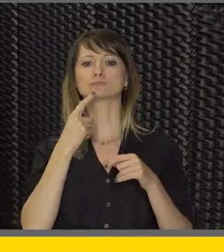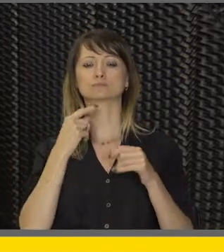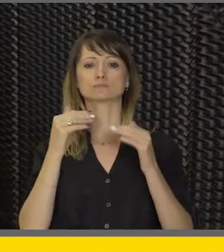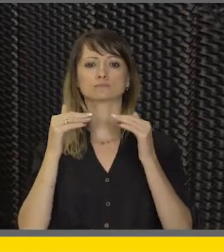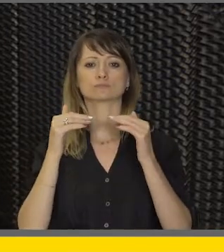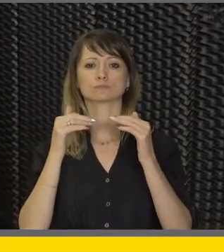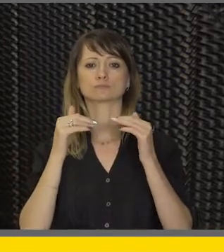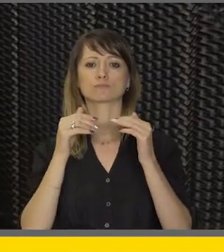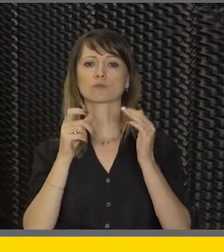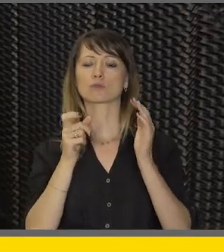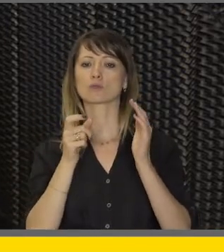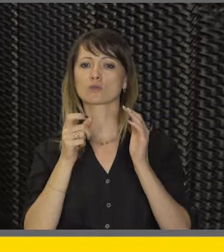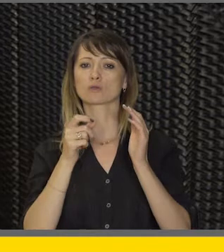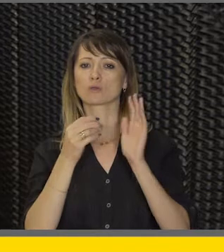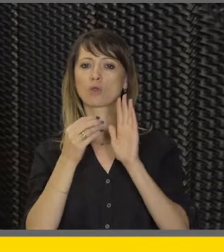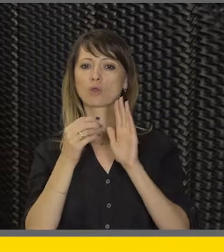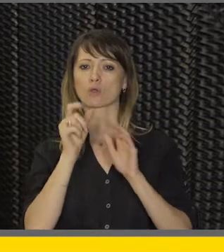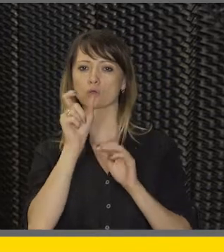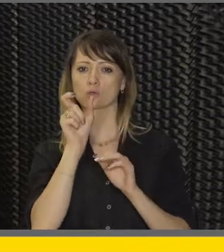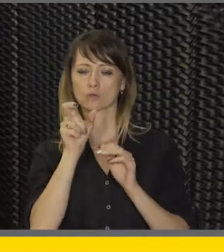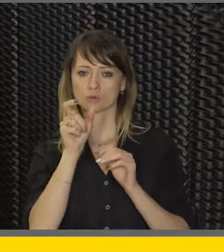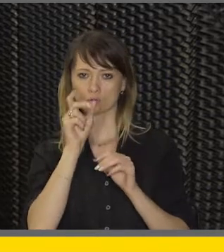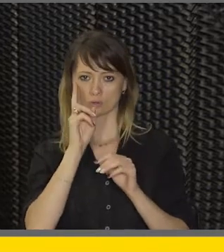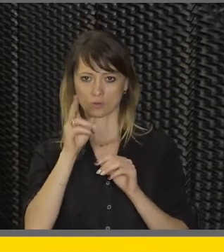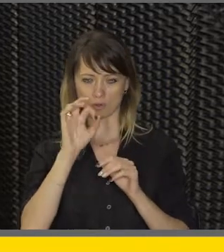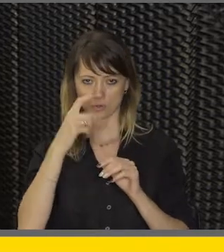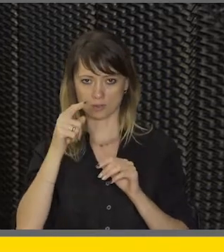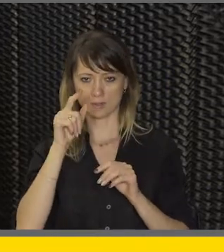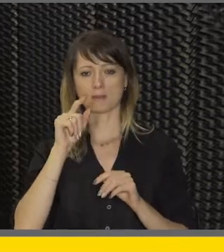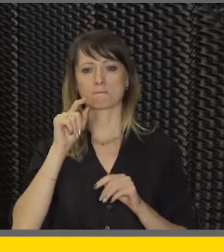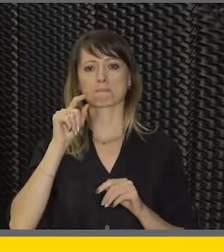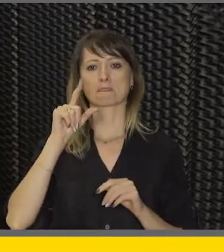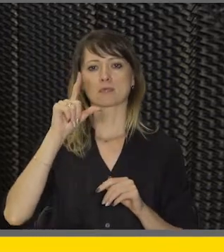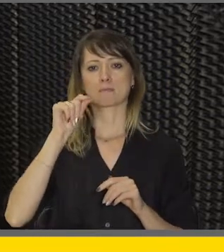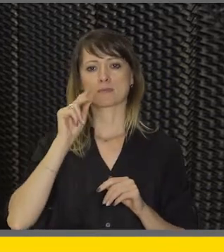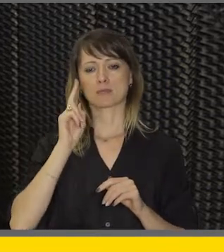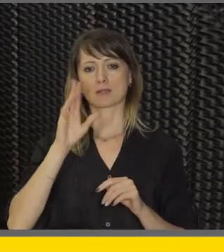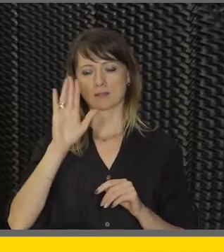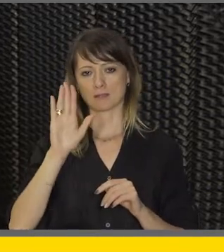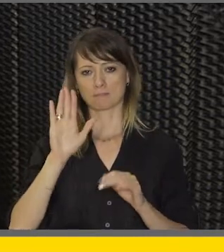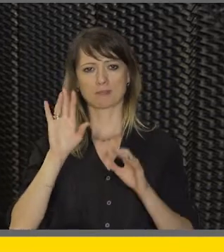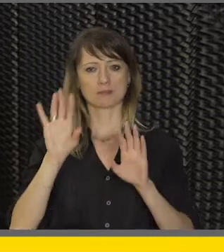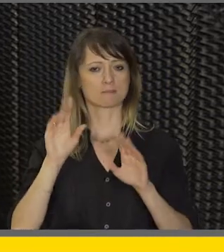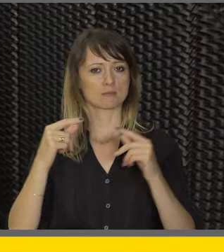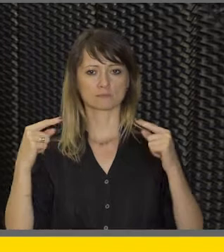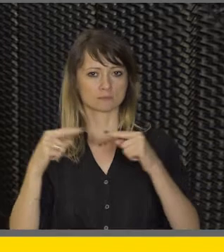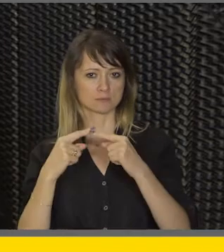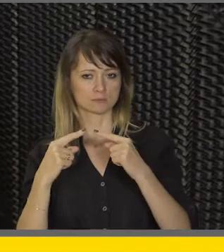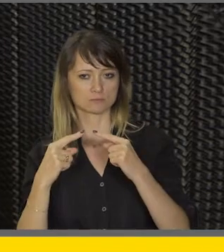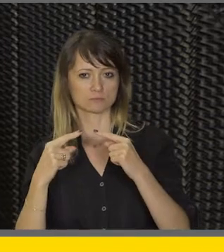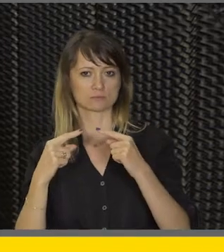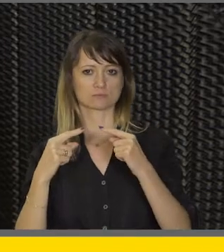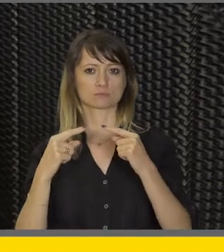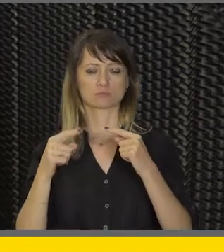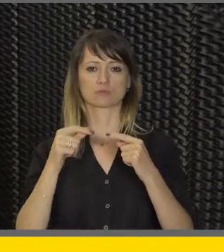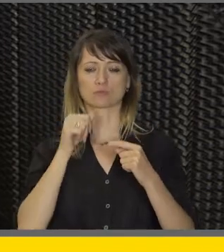kodom ICT, czyli kodom międzynarodowej klasyfikacji patentowej. Natomiast są w Unii